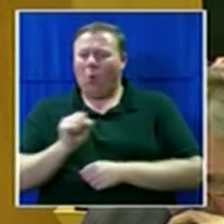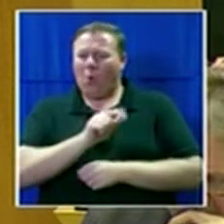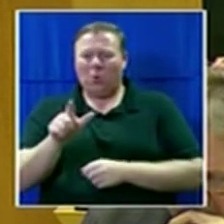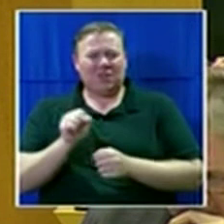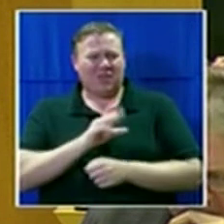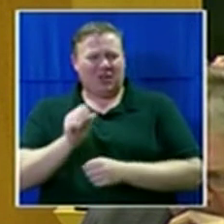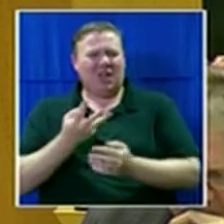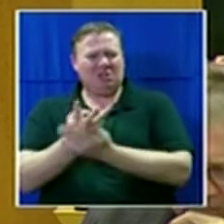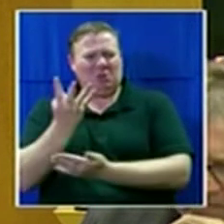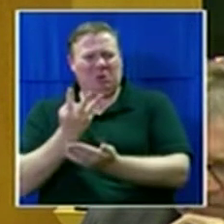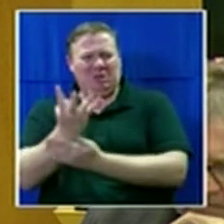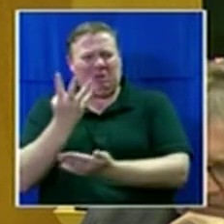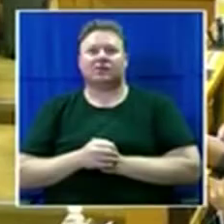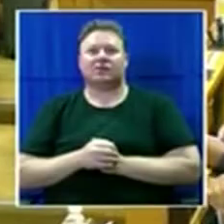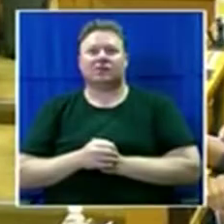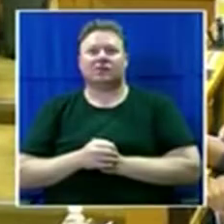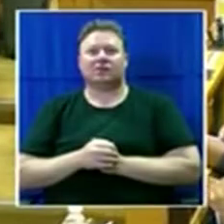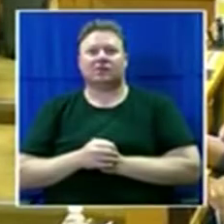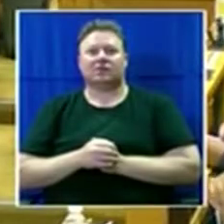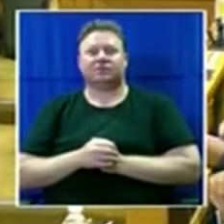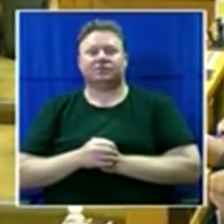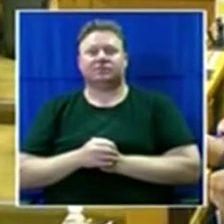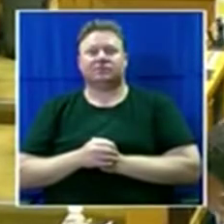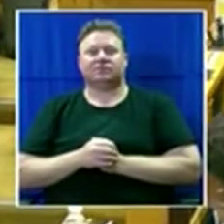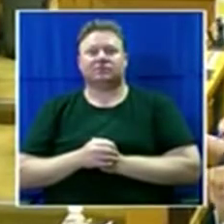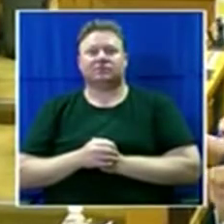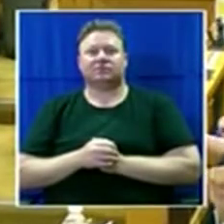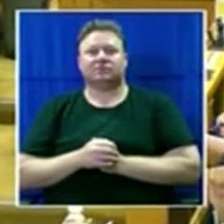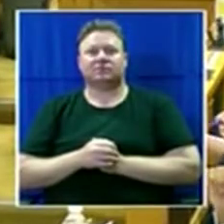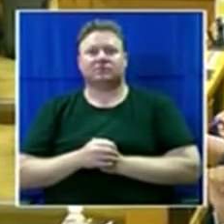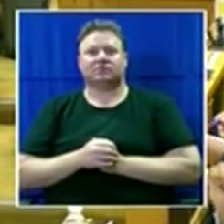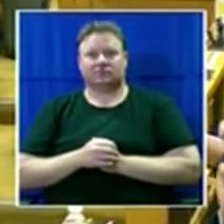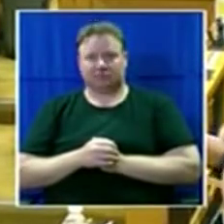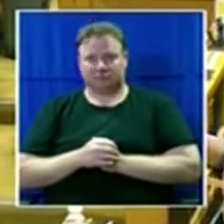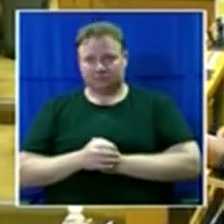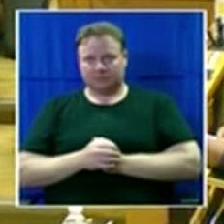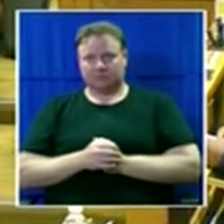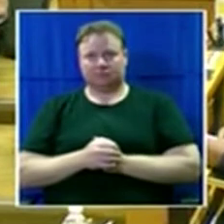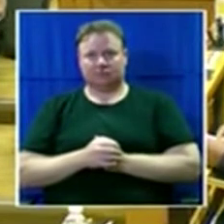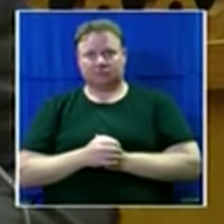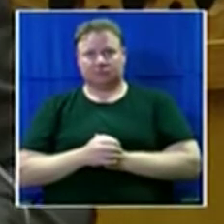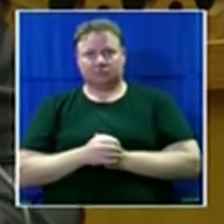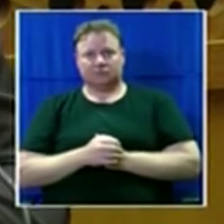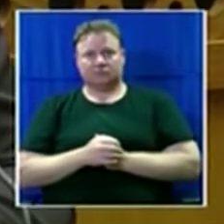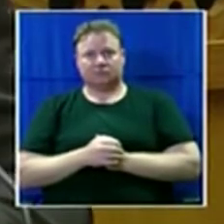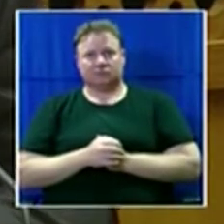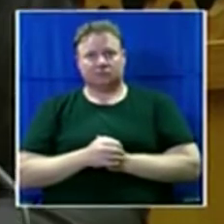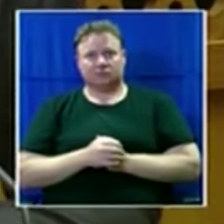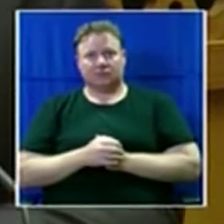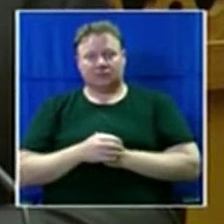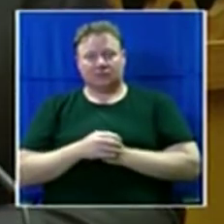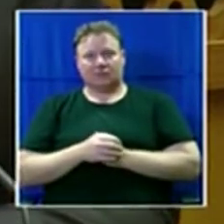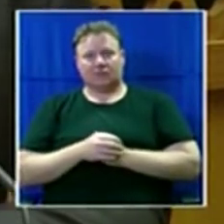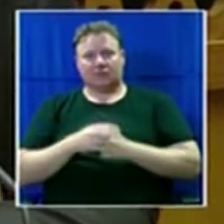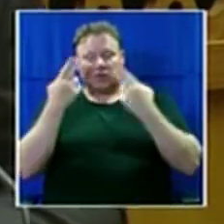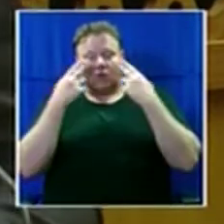grossness that I had to experience today. Vandag is die debat op 'n baie meer vreedsame wyse voortgesit. 'n Oomblik wat